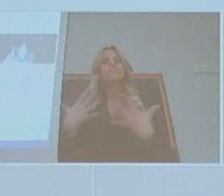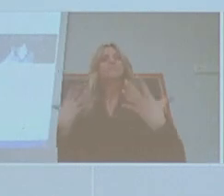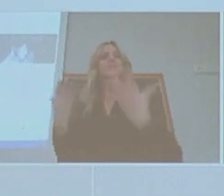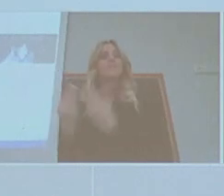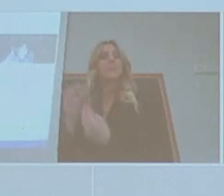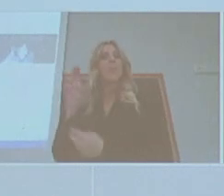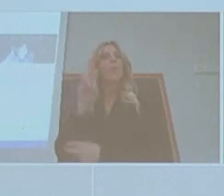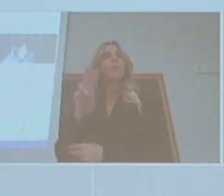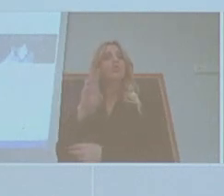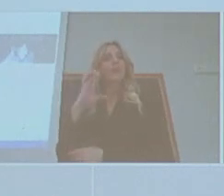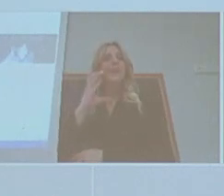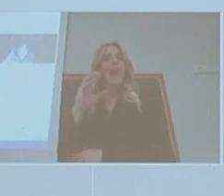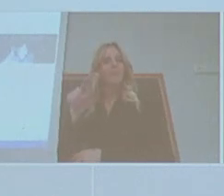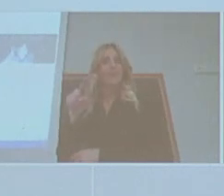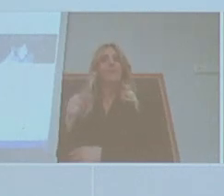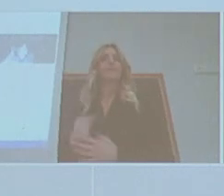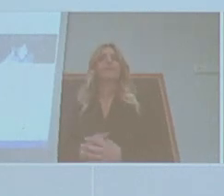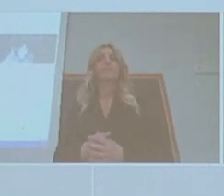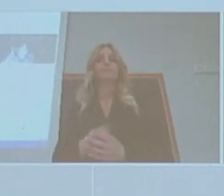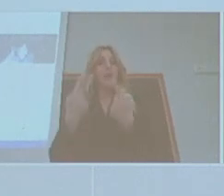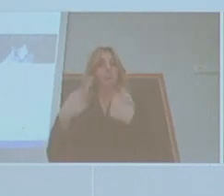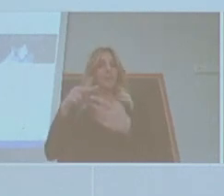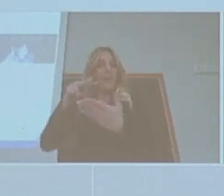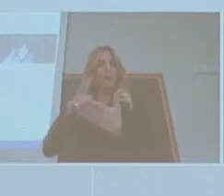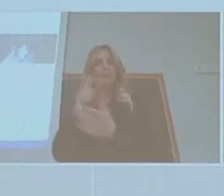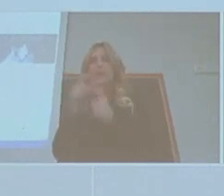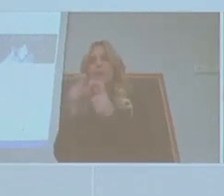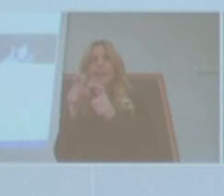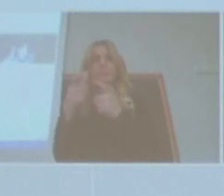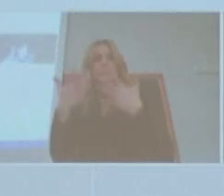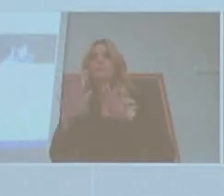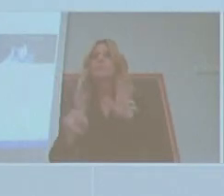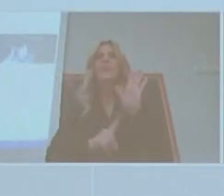Unioncamere. Ecco, dalla lettura di questo rapporto